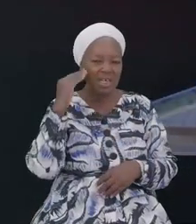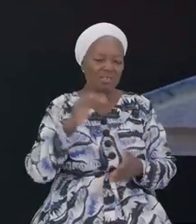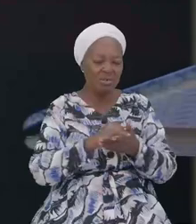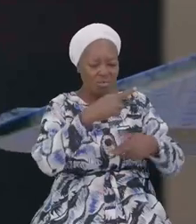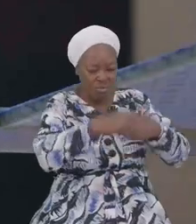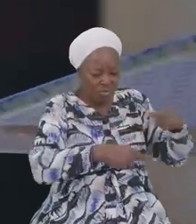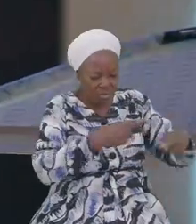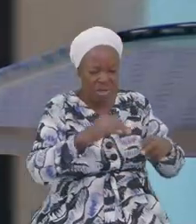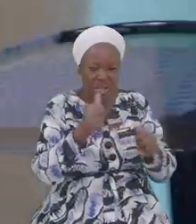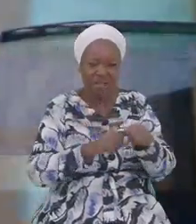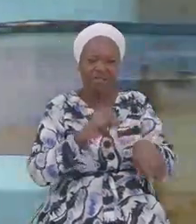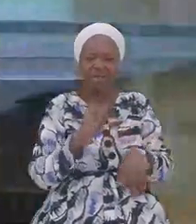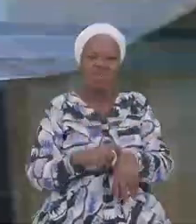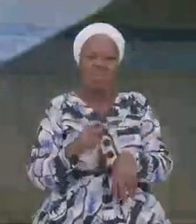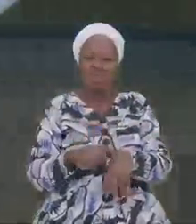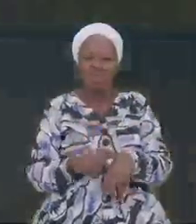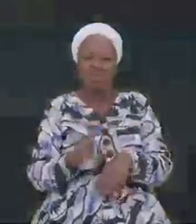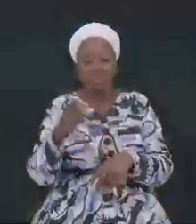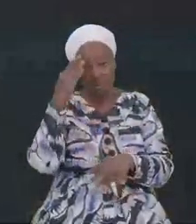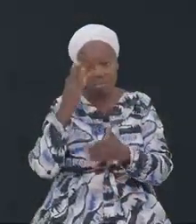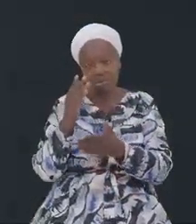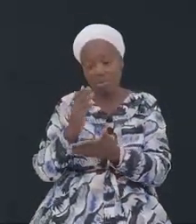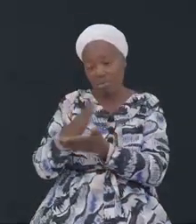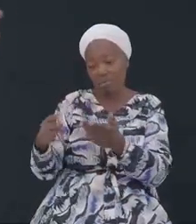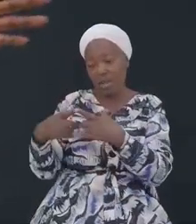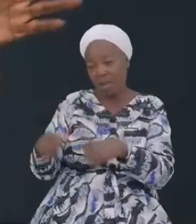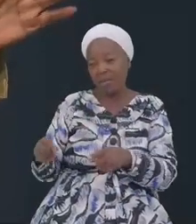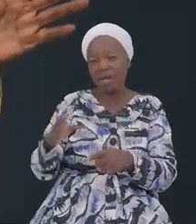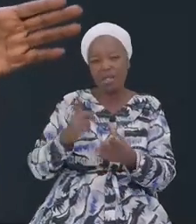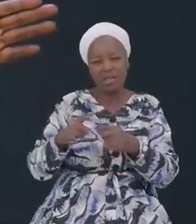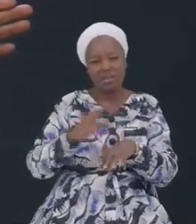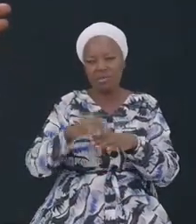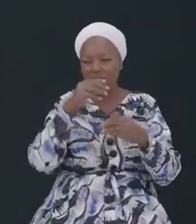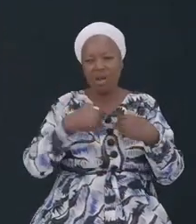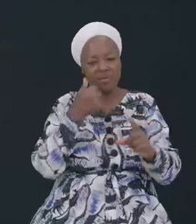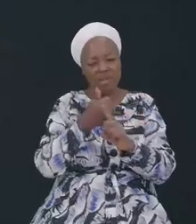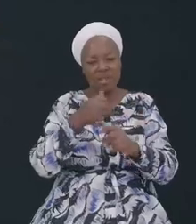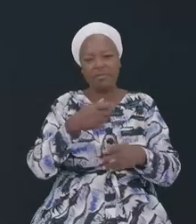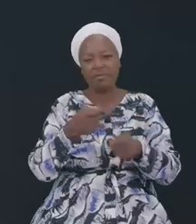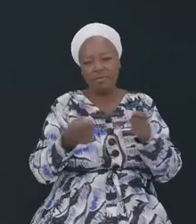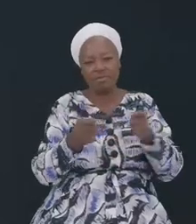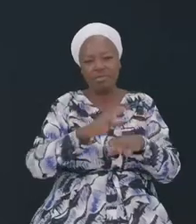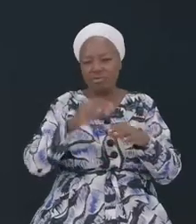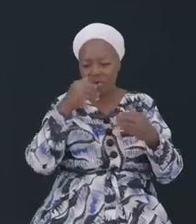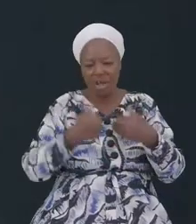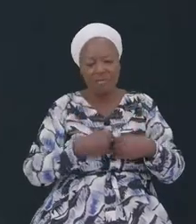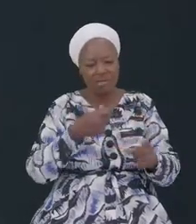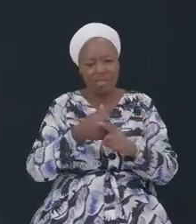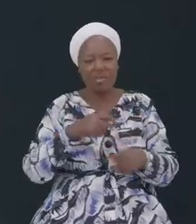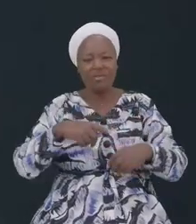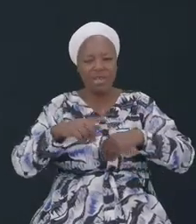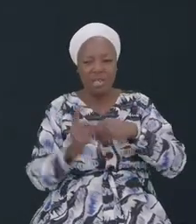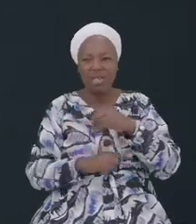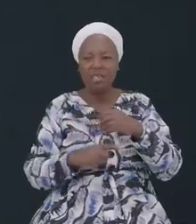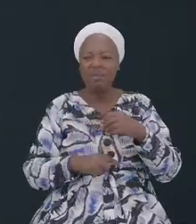terre, parfois quelque chose arrive et vous n'avez pas le contrôle, la maîtrise de soi, vous n'avez pas la discipline de soi,